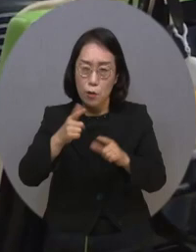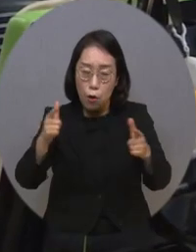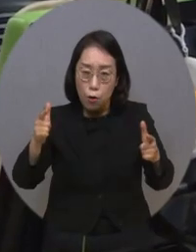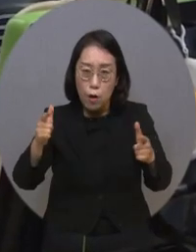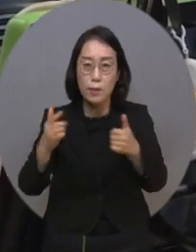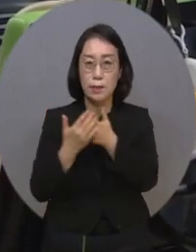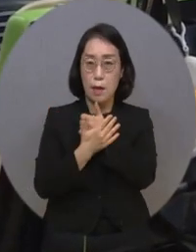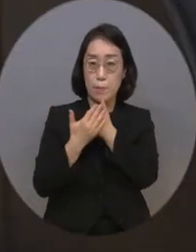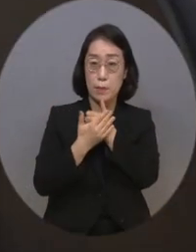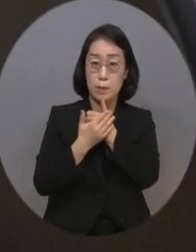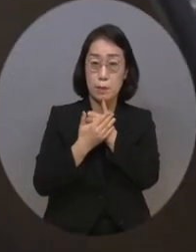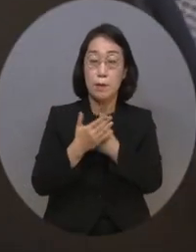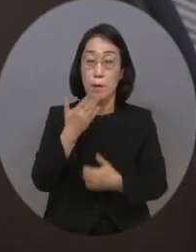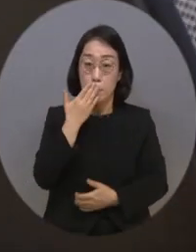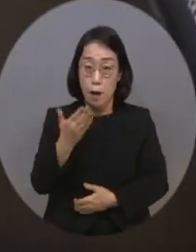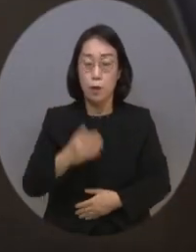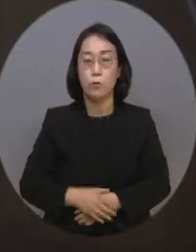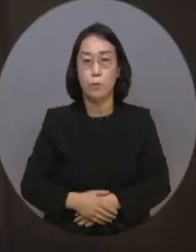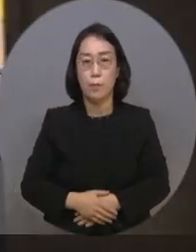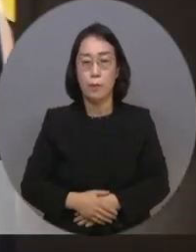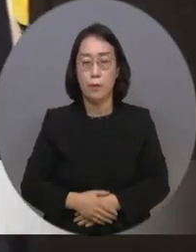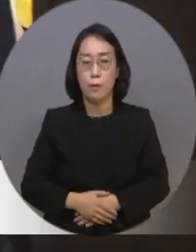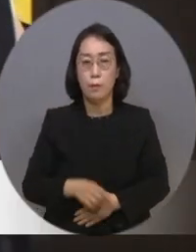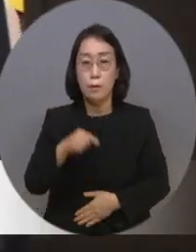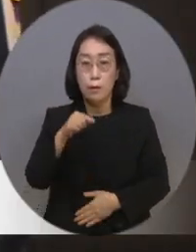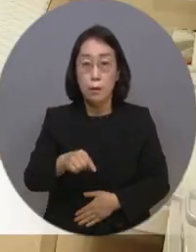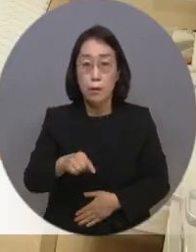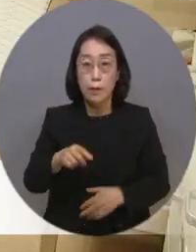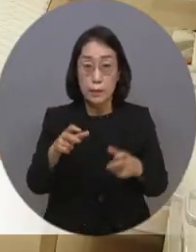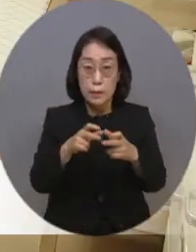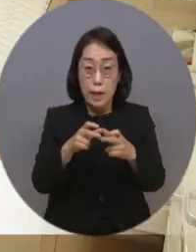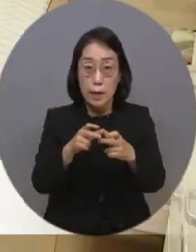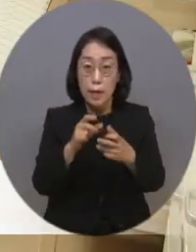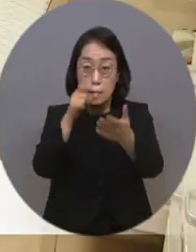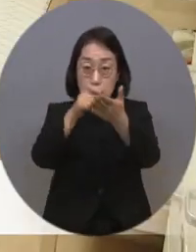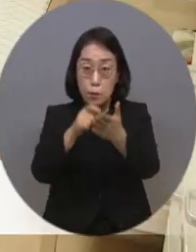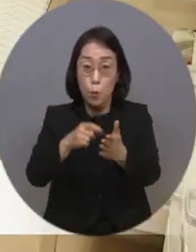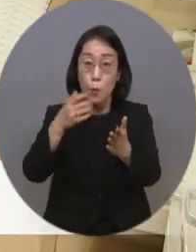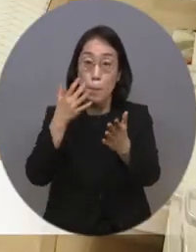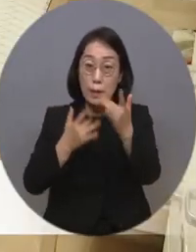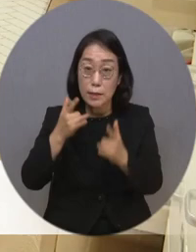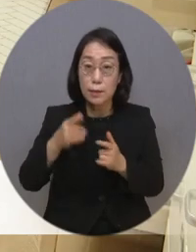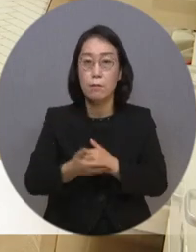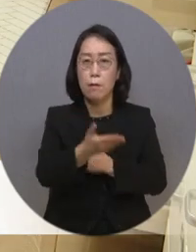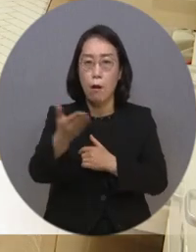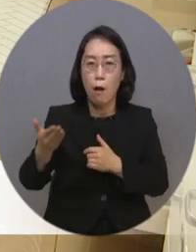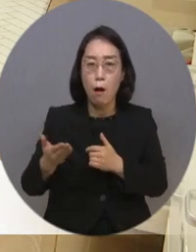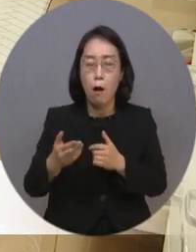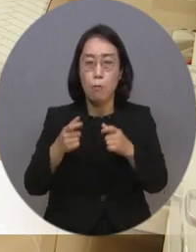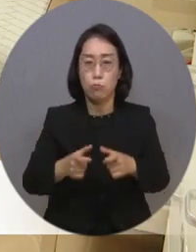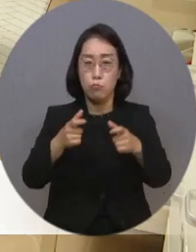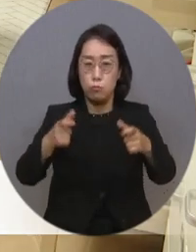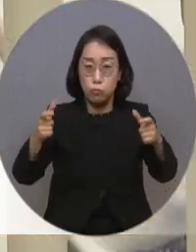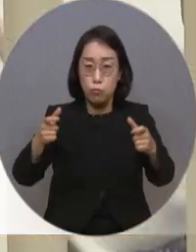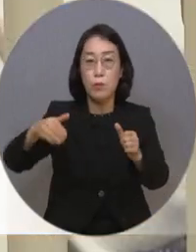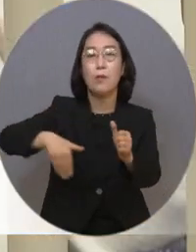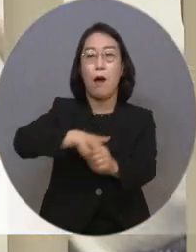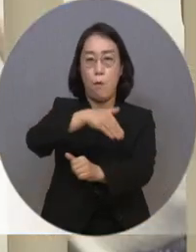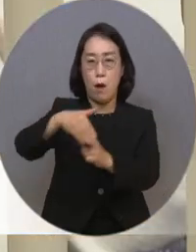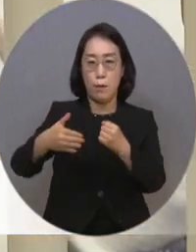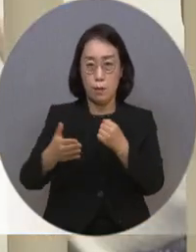바우처 서비스입니다 먼저 장애 미등록 영유화 등의 수요가 증가하는 상황을 반영하기 위해